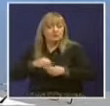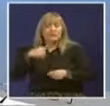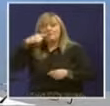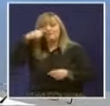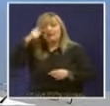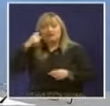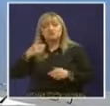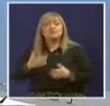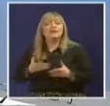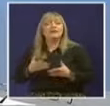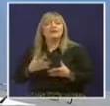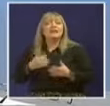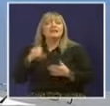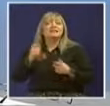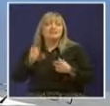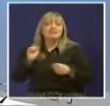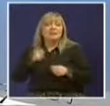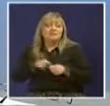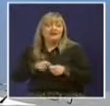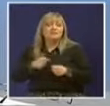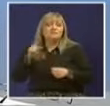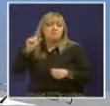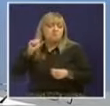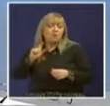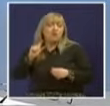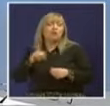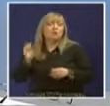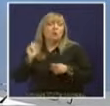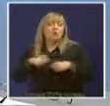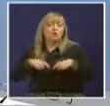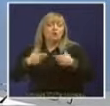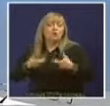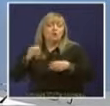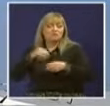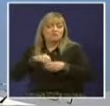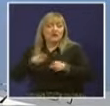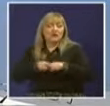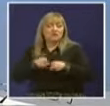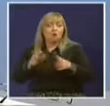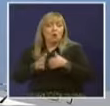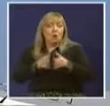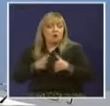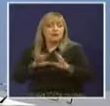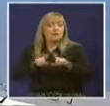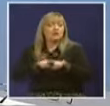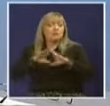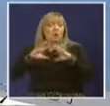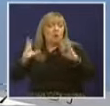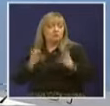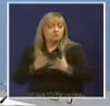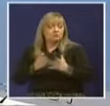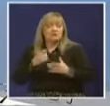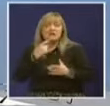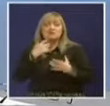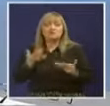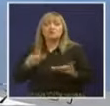важно е да генерираме по-малко отпадъци като хора, като общност местна тук в града, тъй като ще